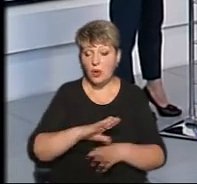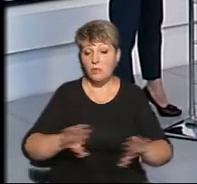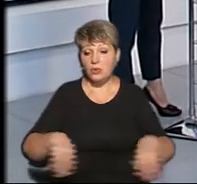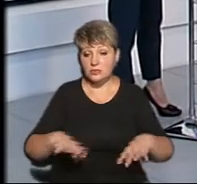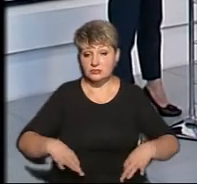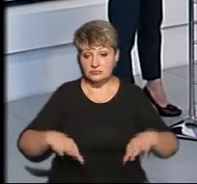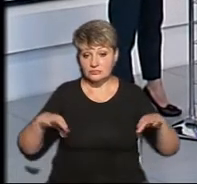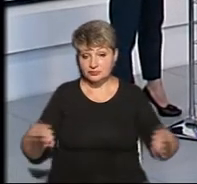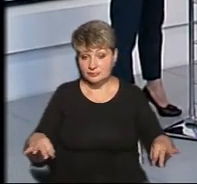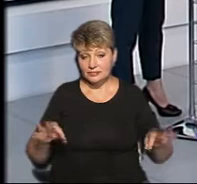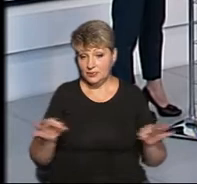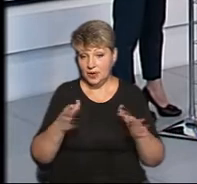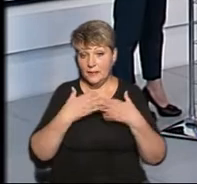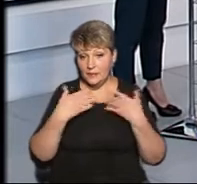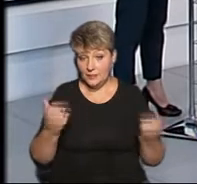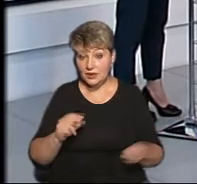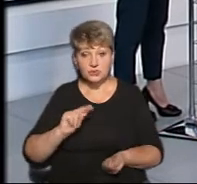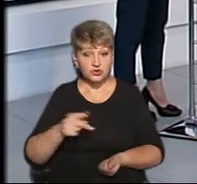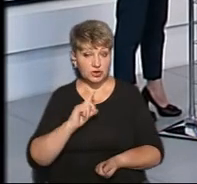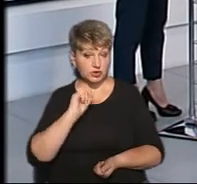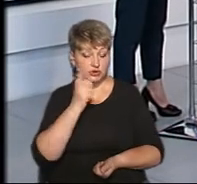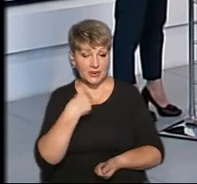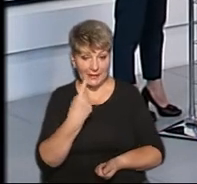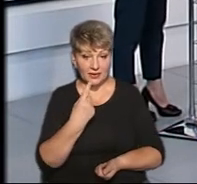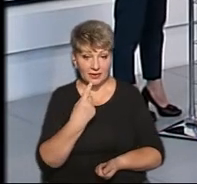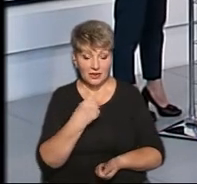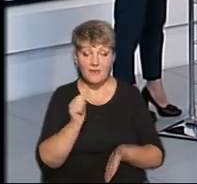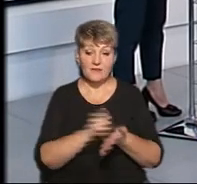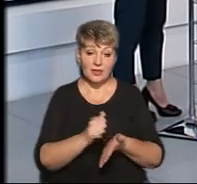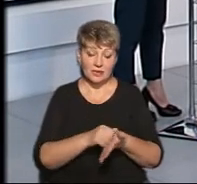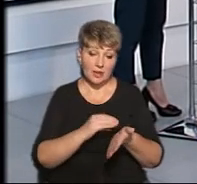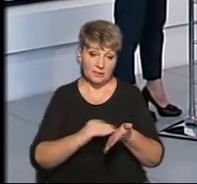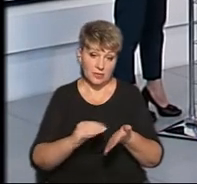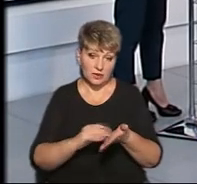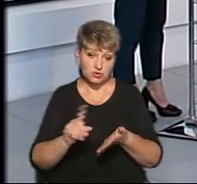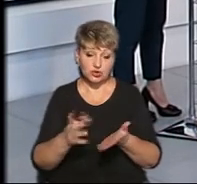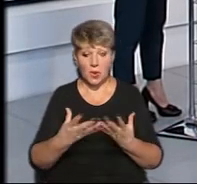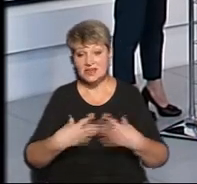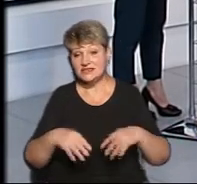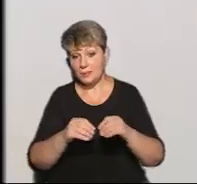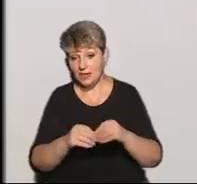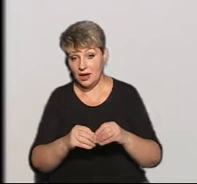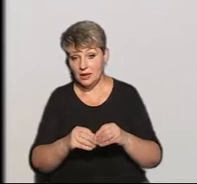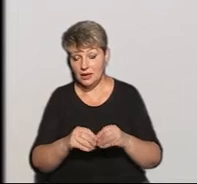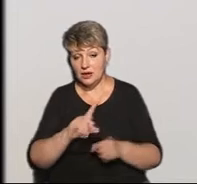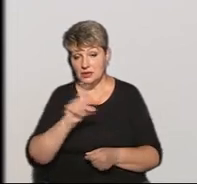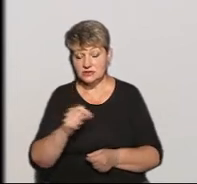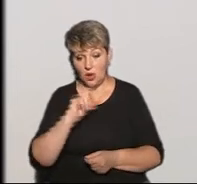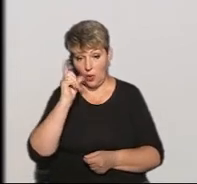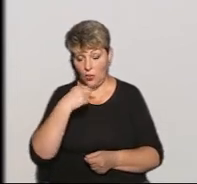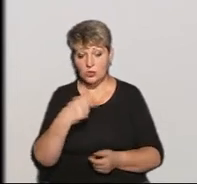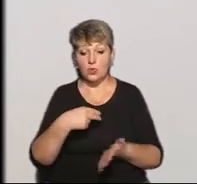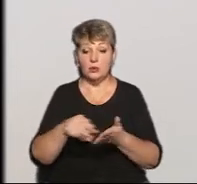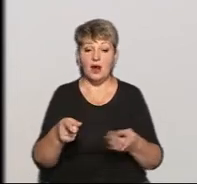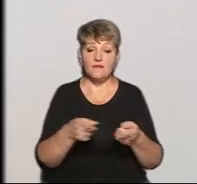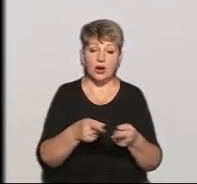жодних грошей і заощаджень. Але вже через рік видання пише, що сім'я секретаря міської ради за рік обзавелася